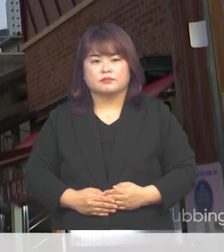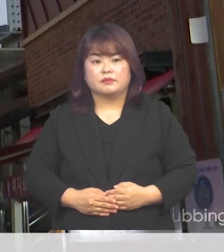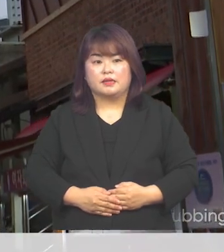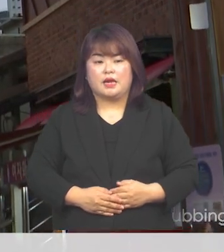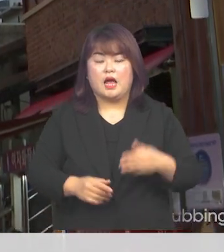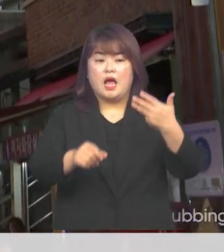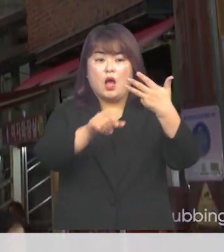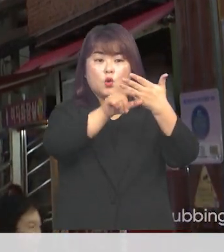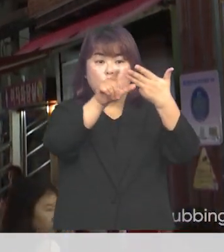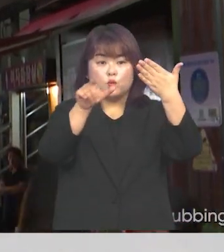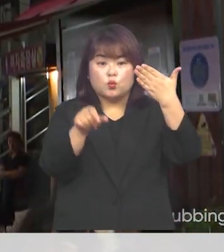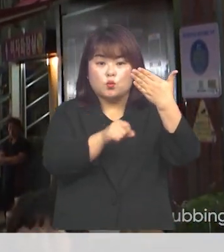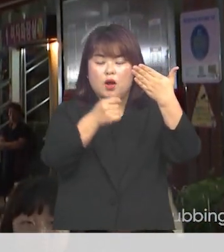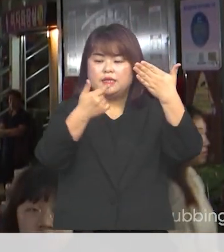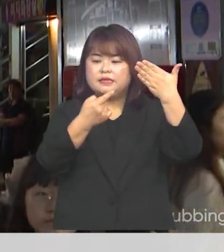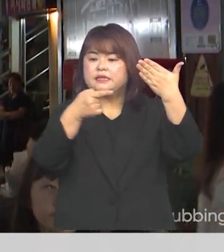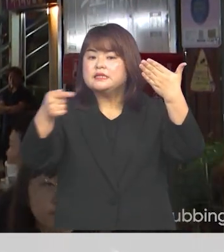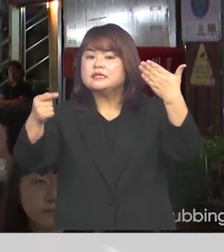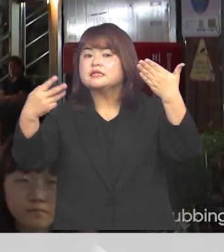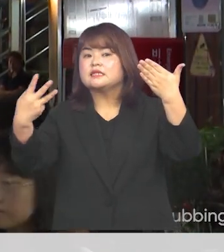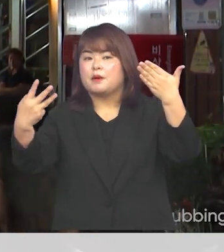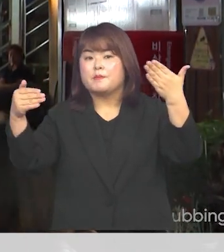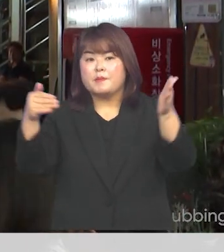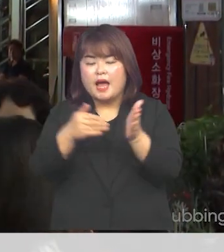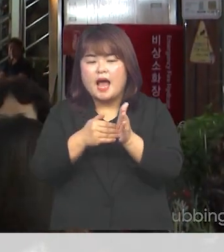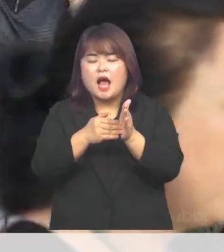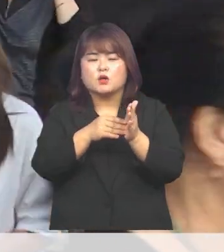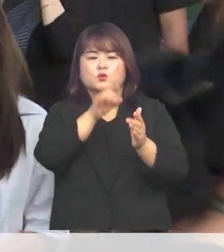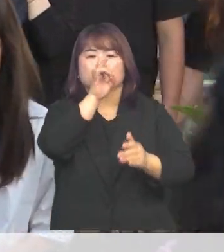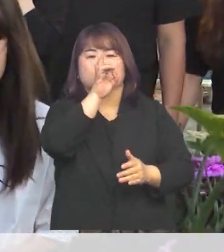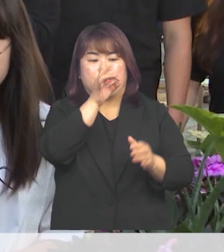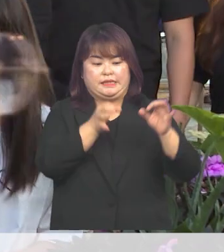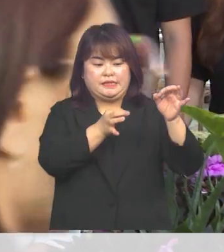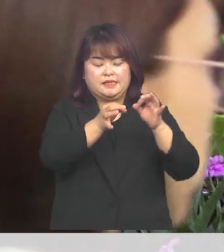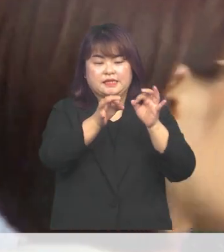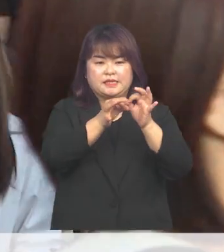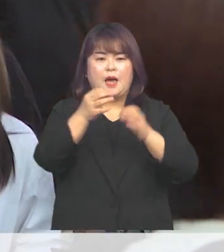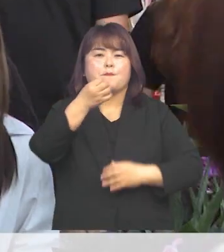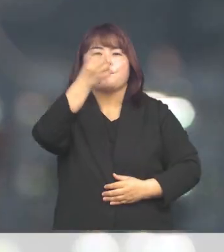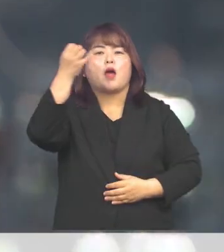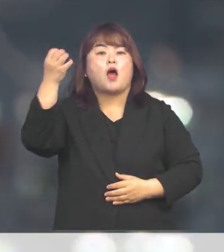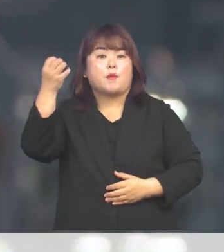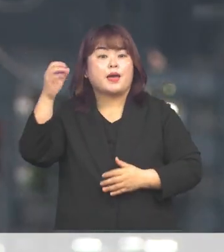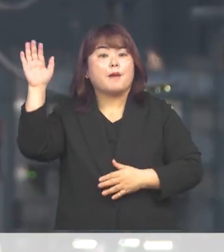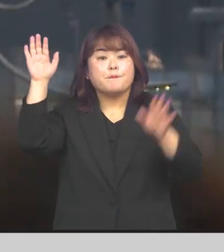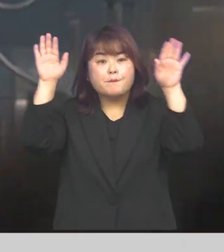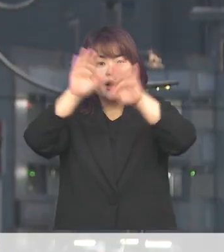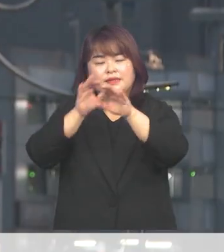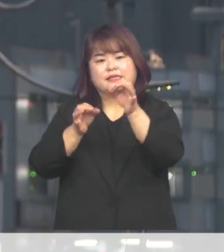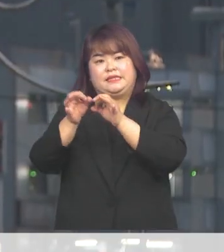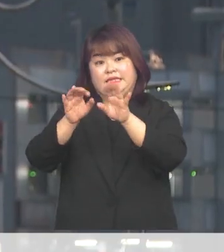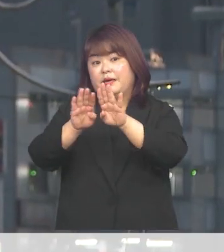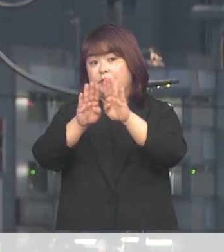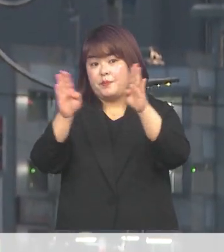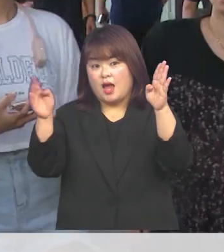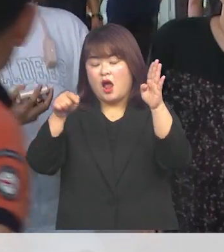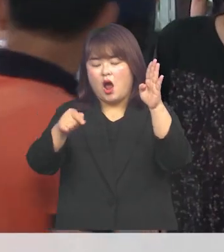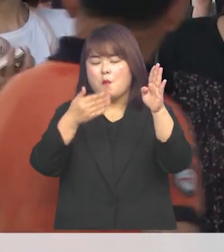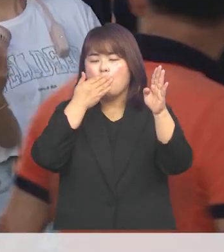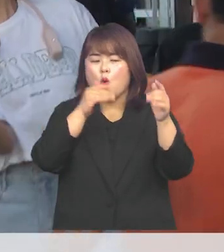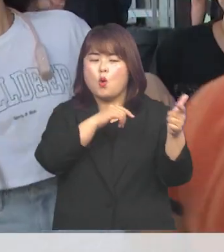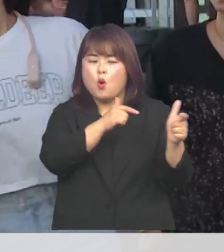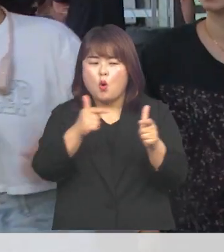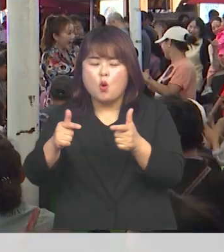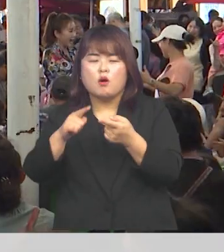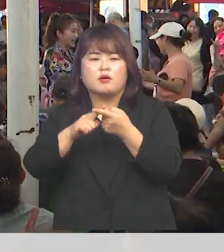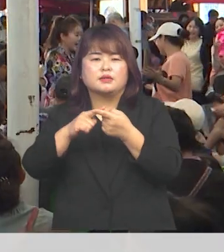1일부터 3일까지 처인구 김양장동 중앙시장에서 별빛마당 야시장이 열렸습니다. 야시장에는 각종 먹거리가